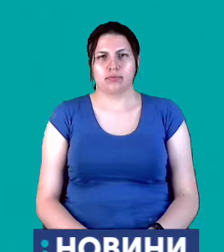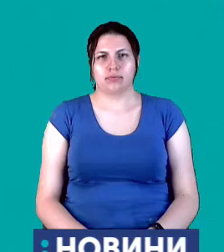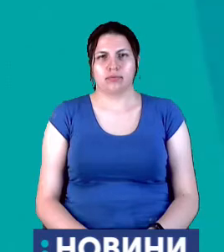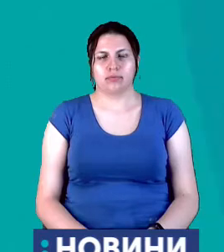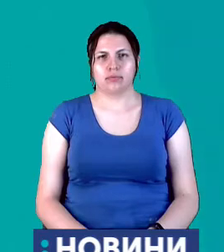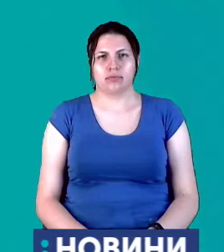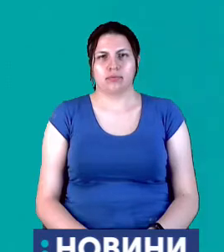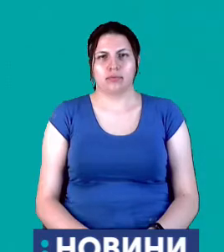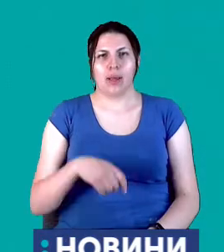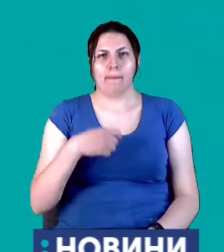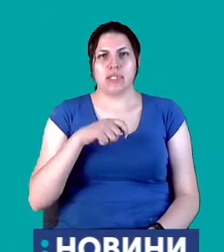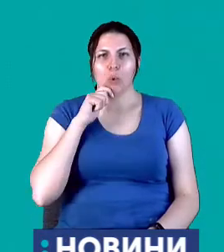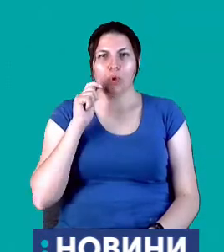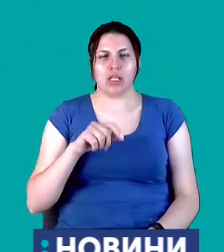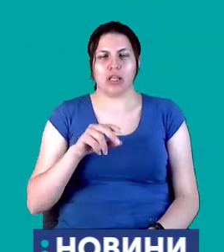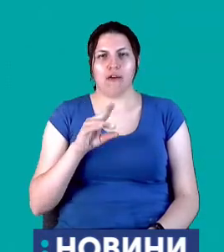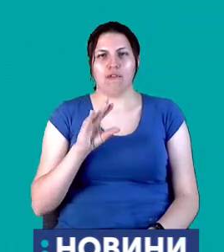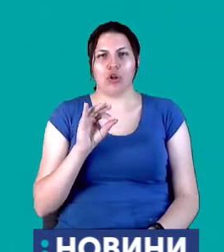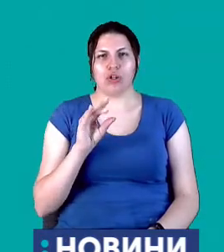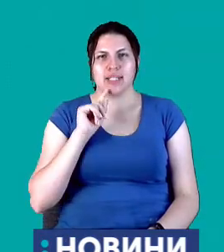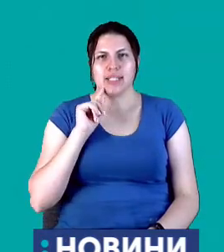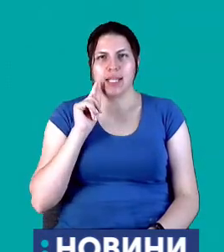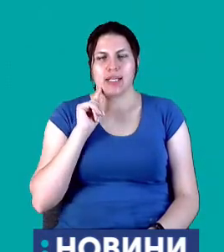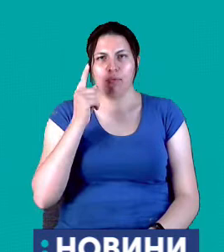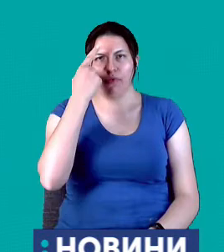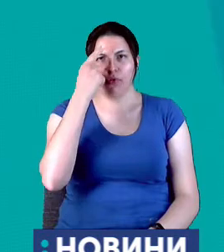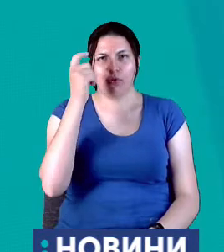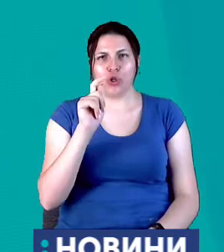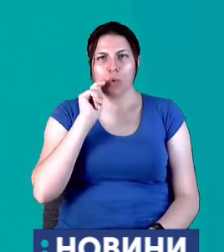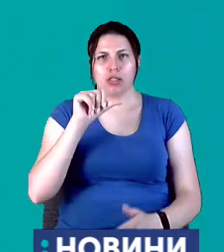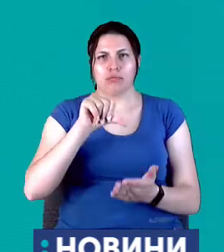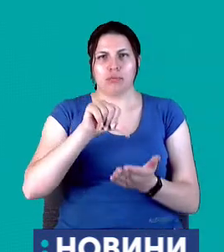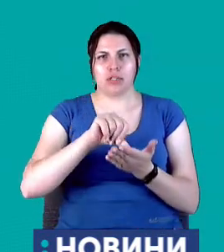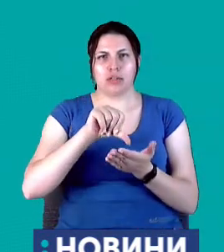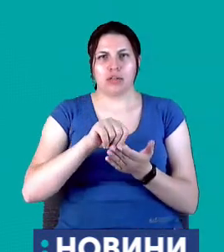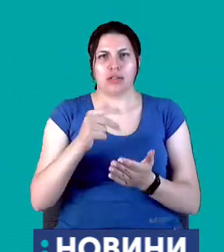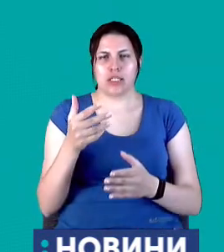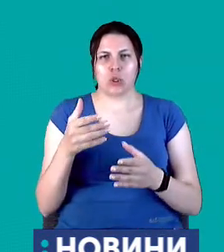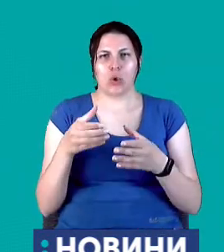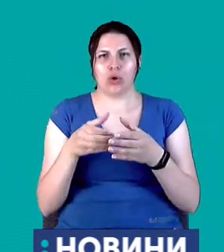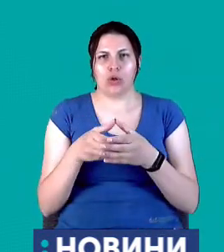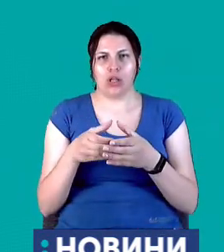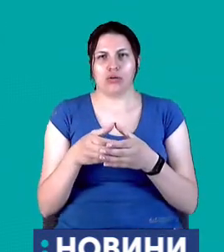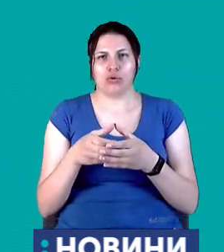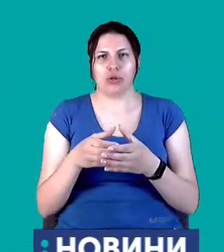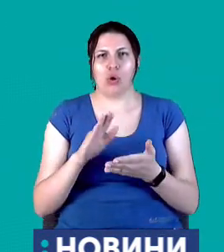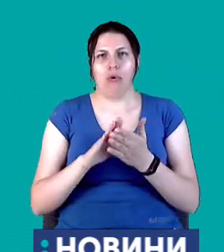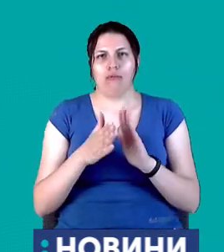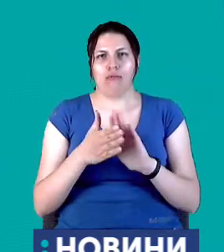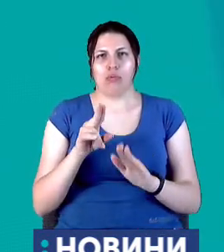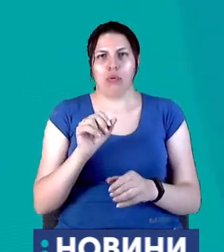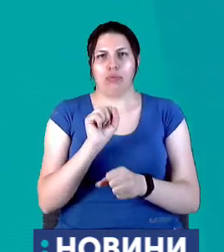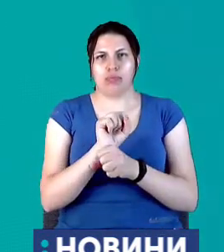Президент України Володимир Зеленський повідомив, що українські представники в тристоронній контактній групі домовилися про припинення вогню на